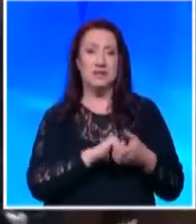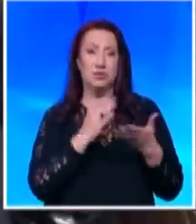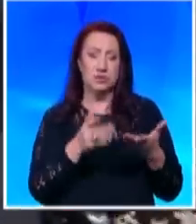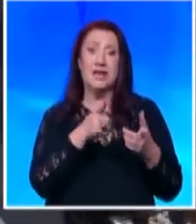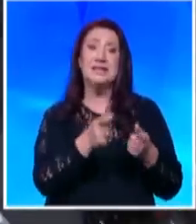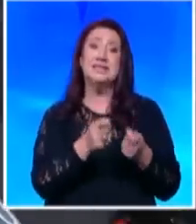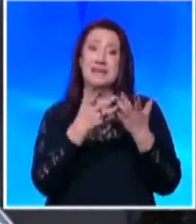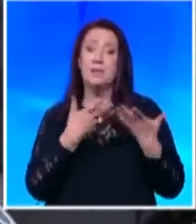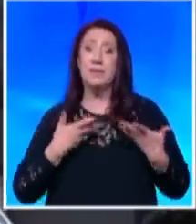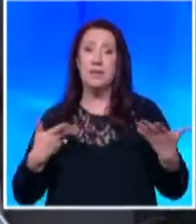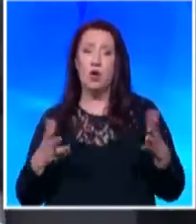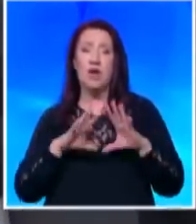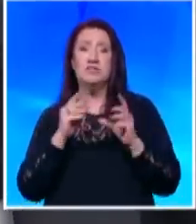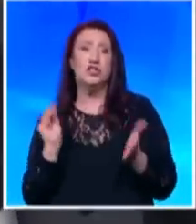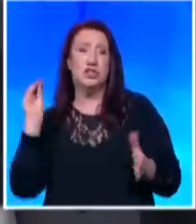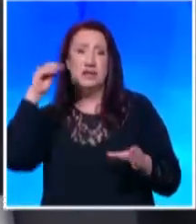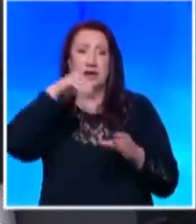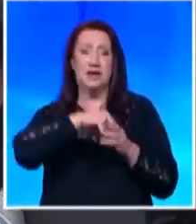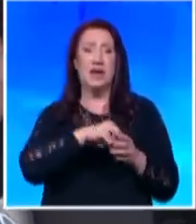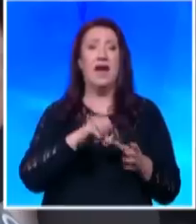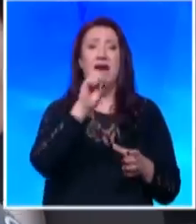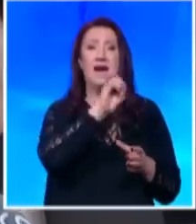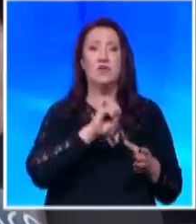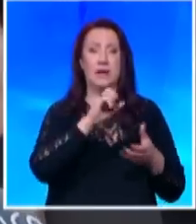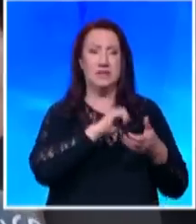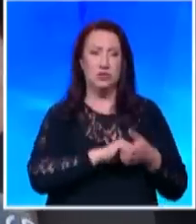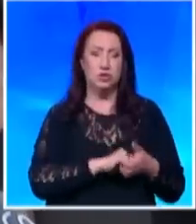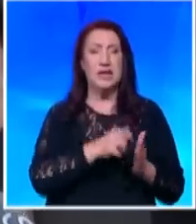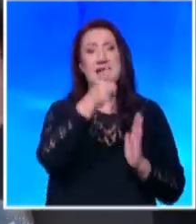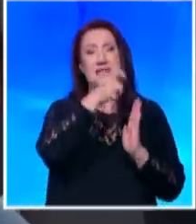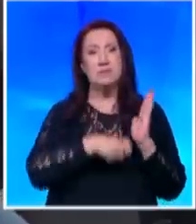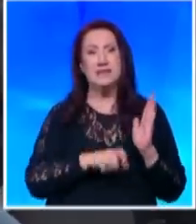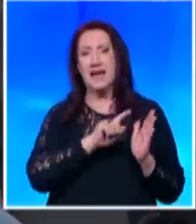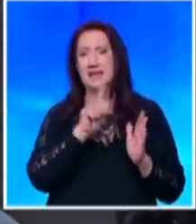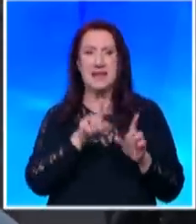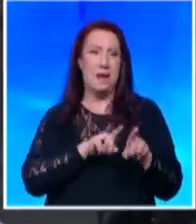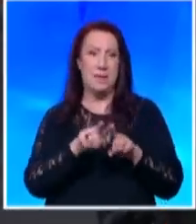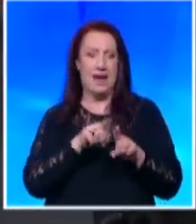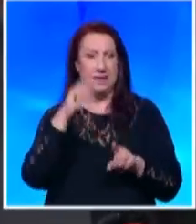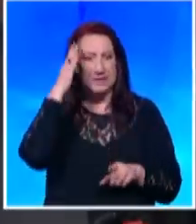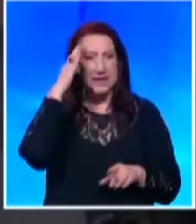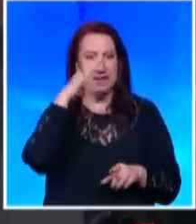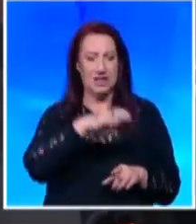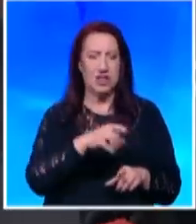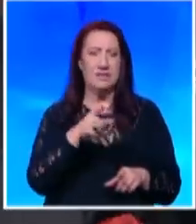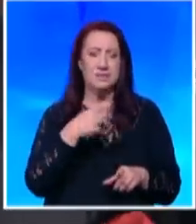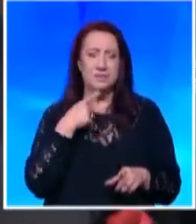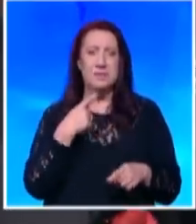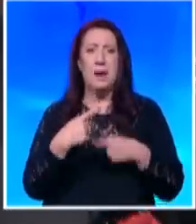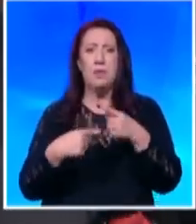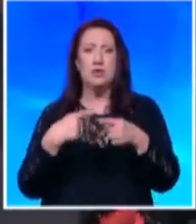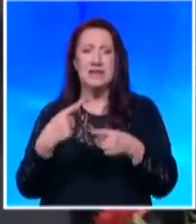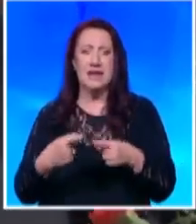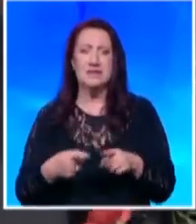в Европейския съюз са в списъка на неприятелските страни. От това има някои дипломатически и икономически последствия, но